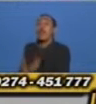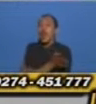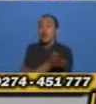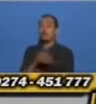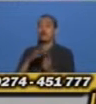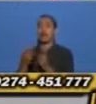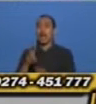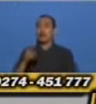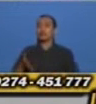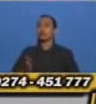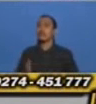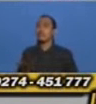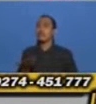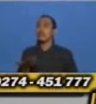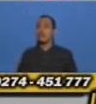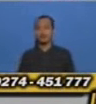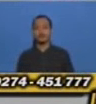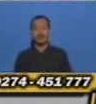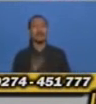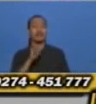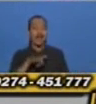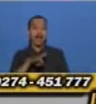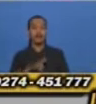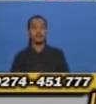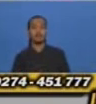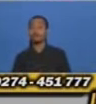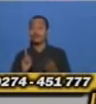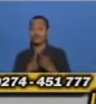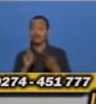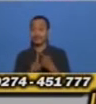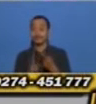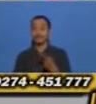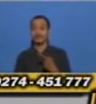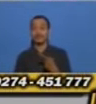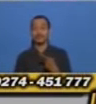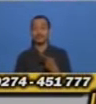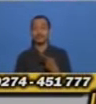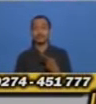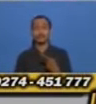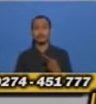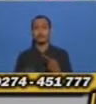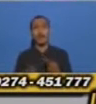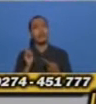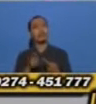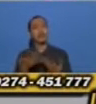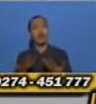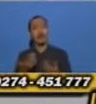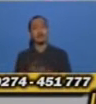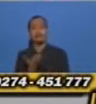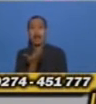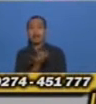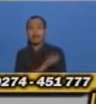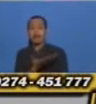masyarakat harus siapkan? Jadi yang pertama tentu saja karena kita akan menerima vaksin